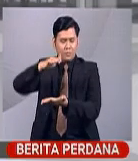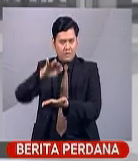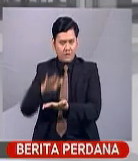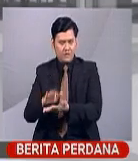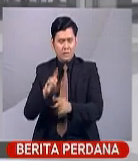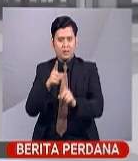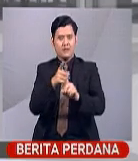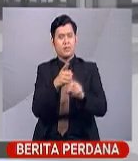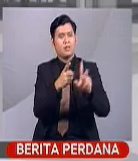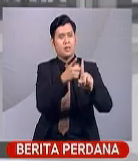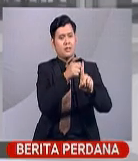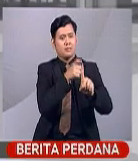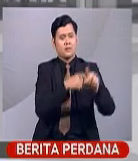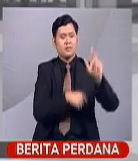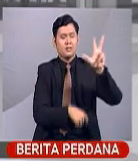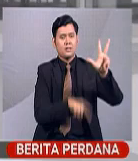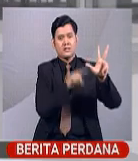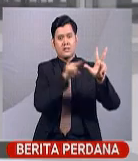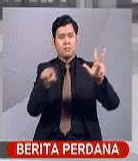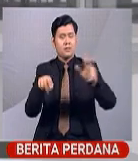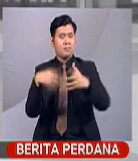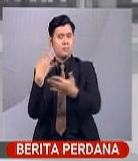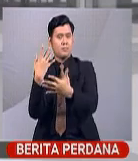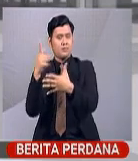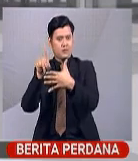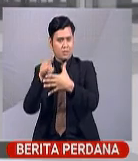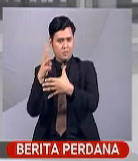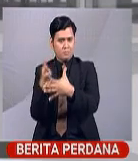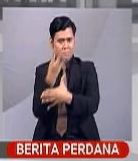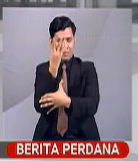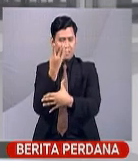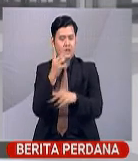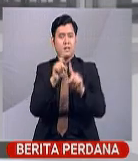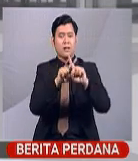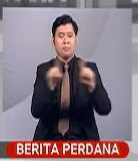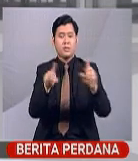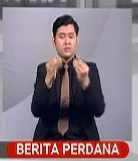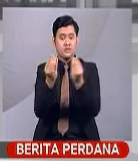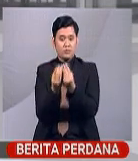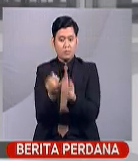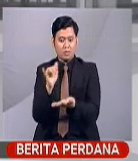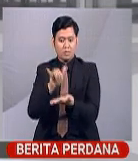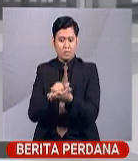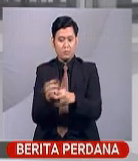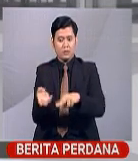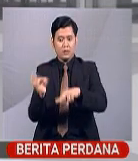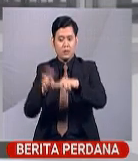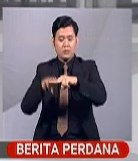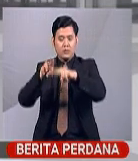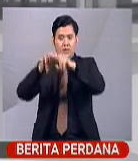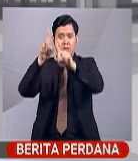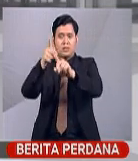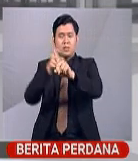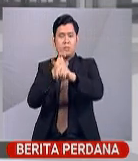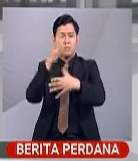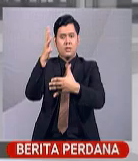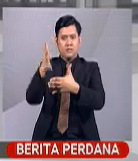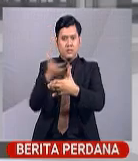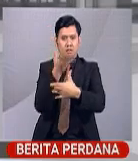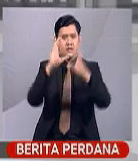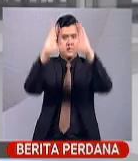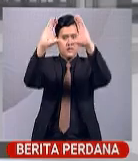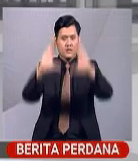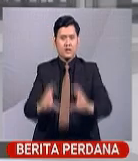April lalu bagaimanapun ketua pegawai eksekutif nyari tank berkata jumlah itu kembali meningkat sejak my susunan langkah